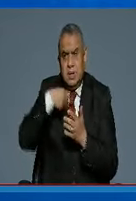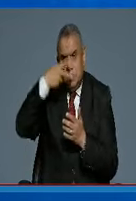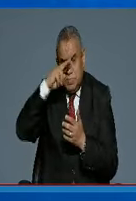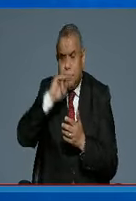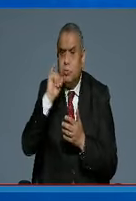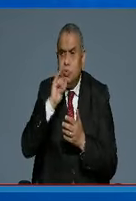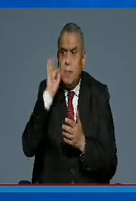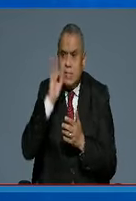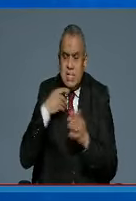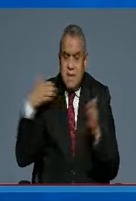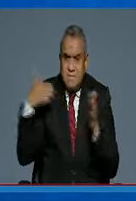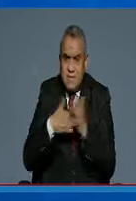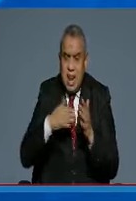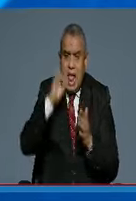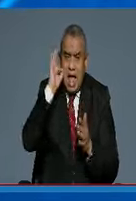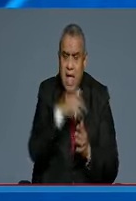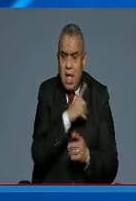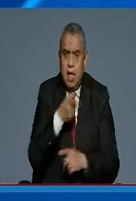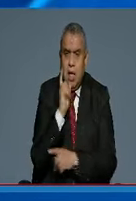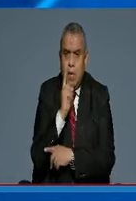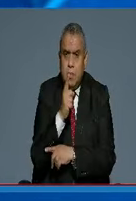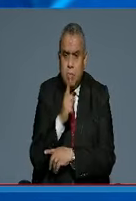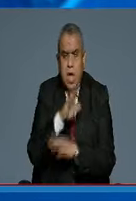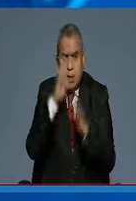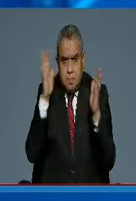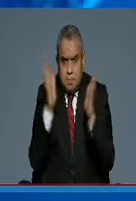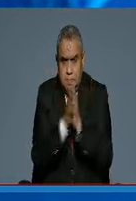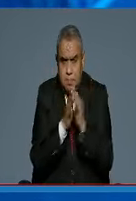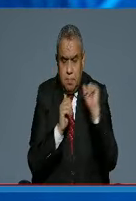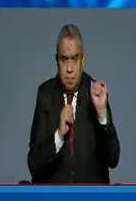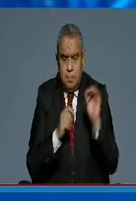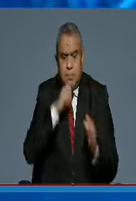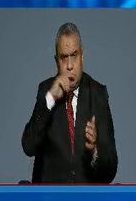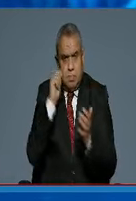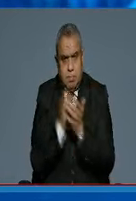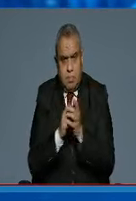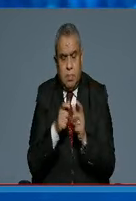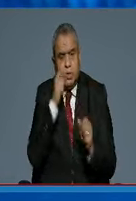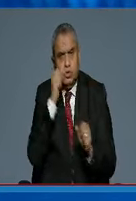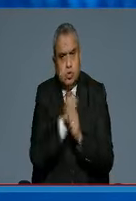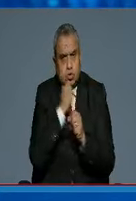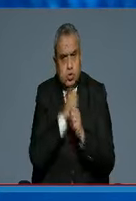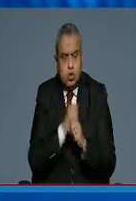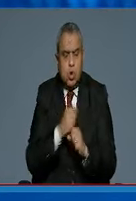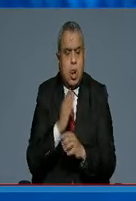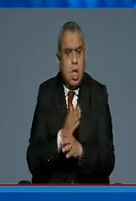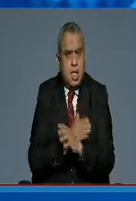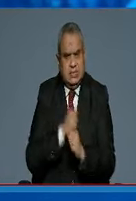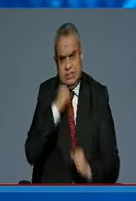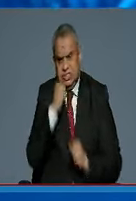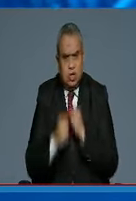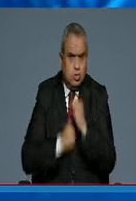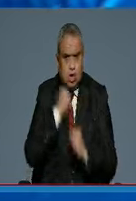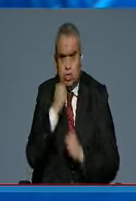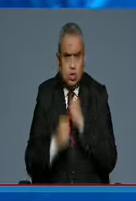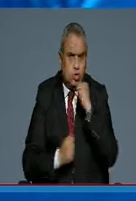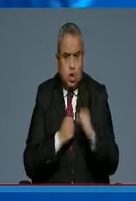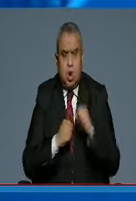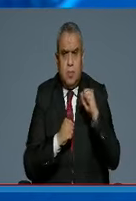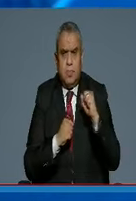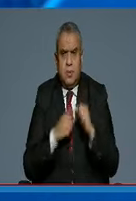المباريات بس مدرب في المجمل بيركز بيشتغل بيتعب بيجتهد ما عندوش